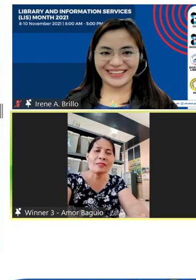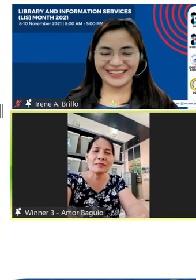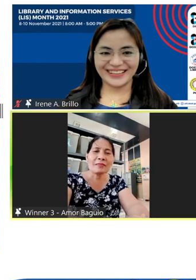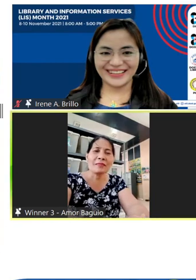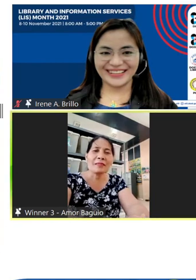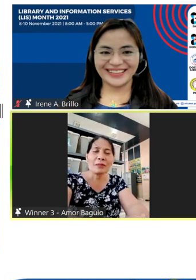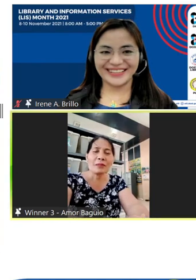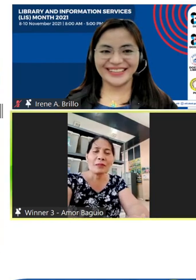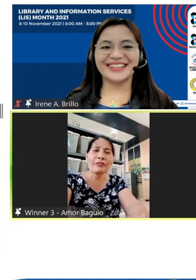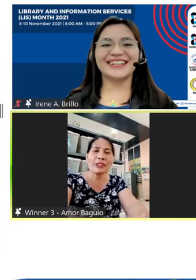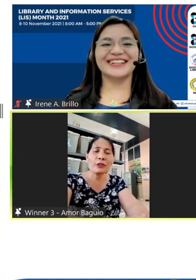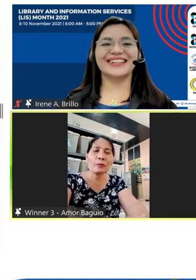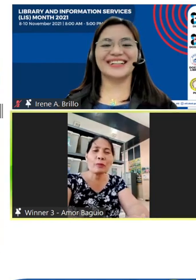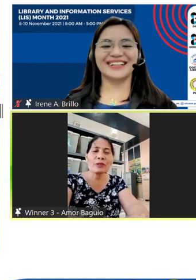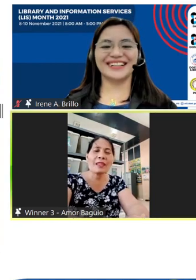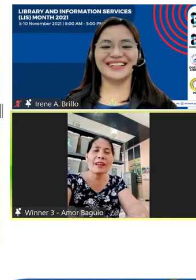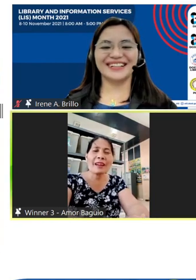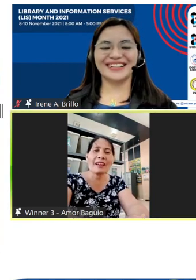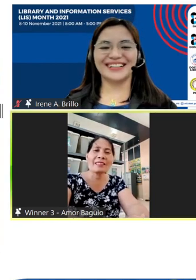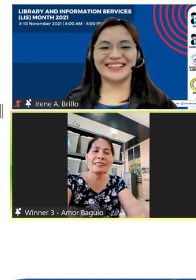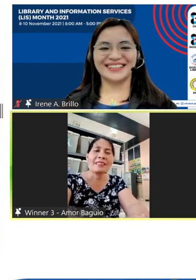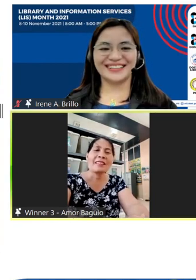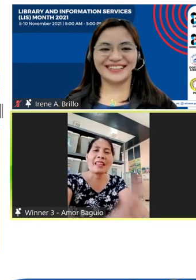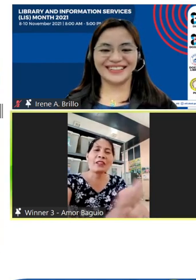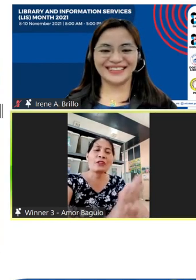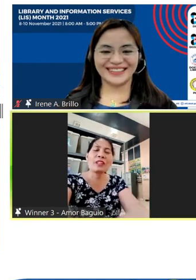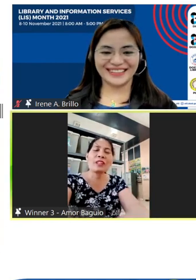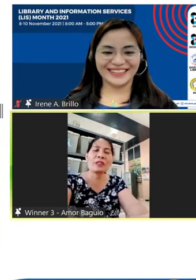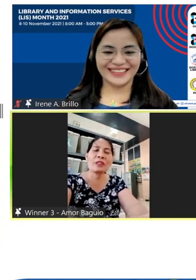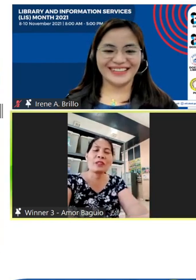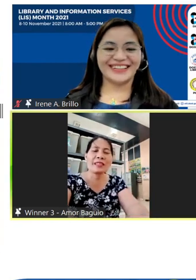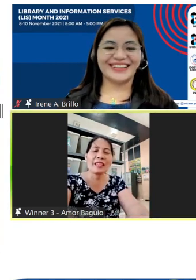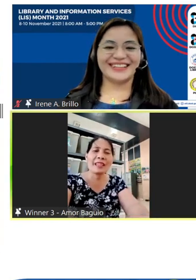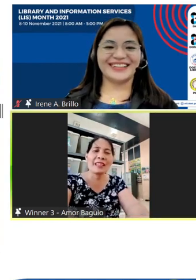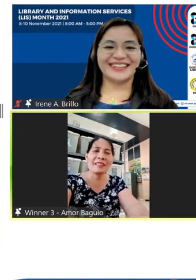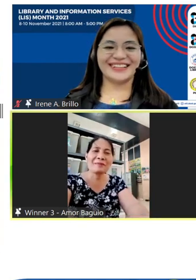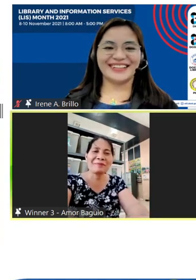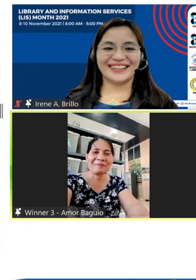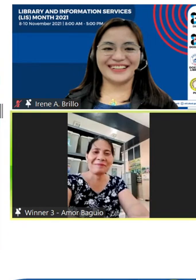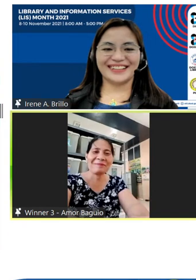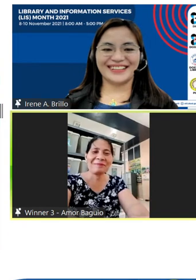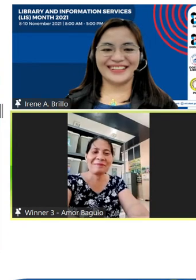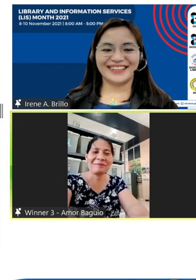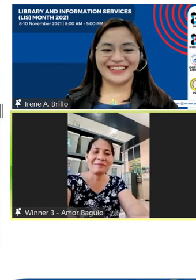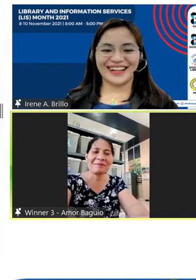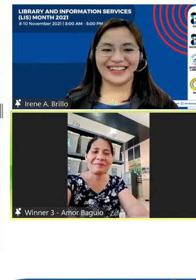Okay po. Good afternoon po sa lahat. Thank you, DOST.